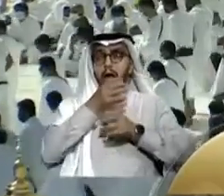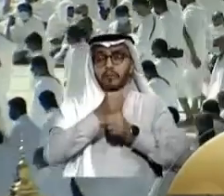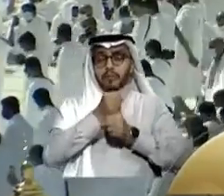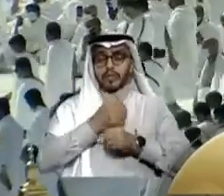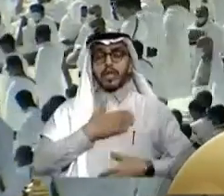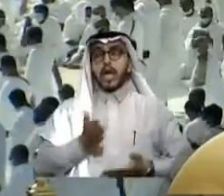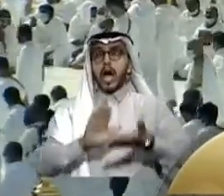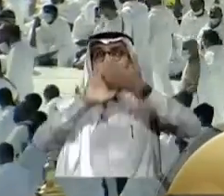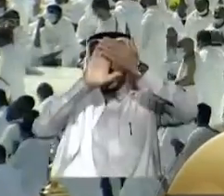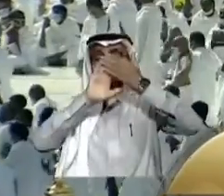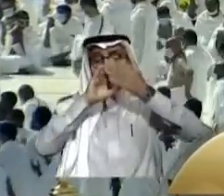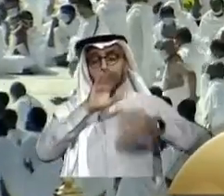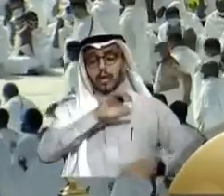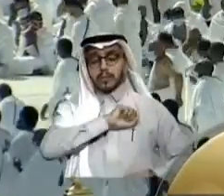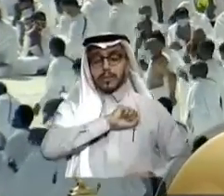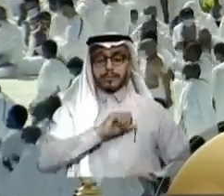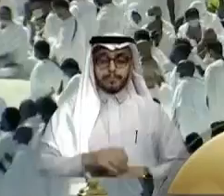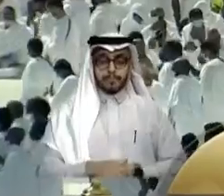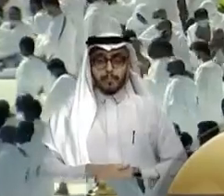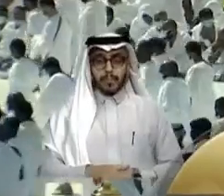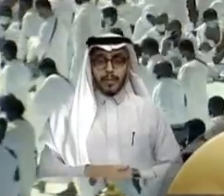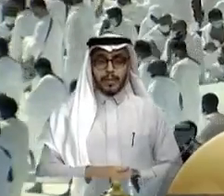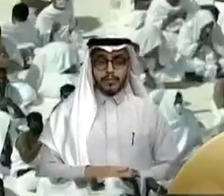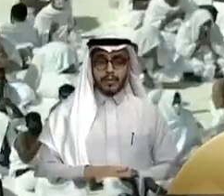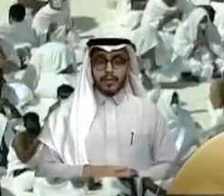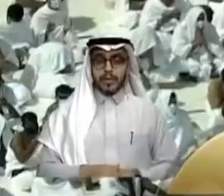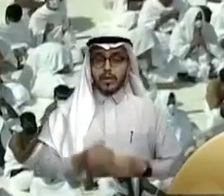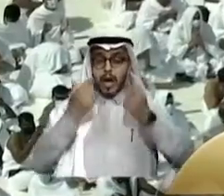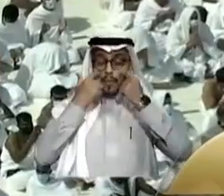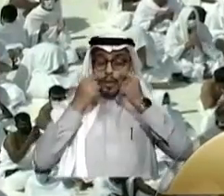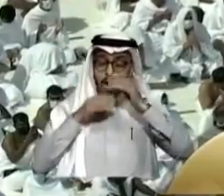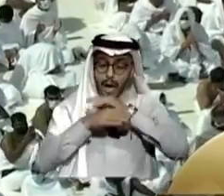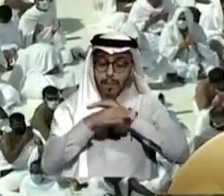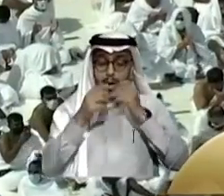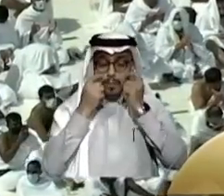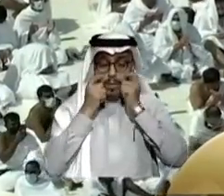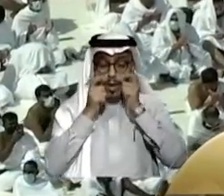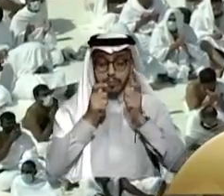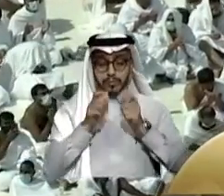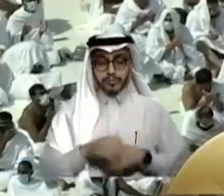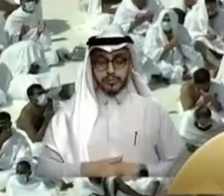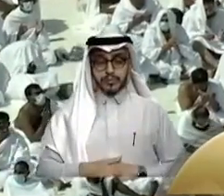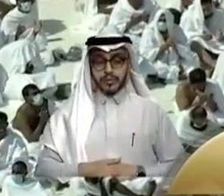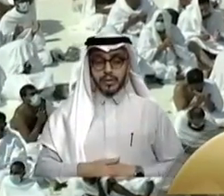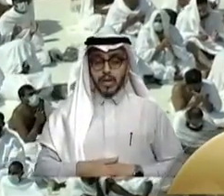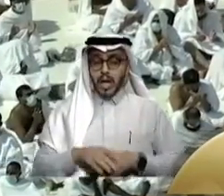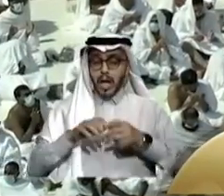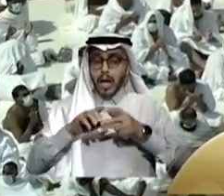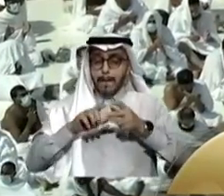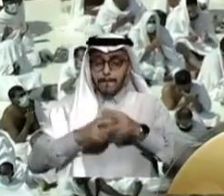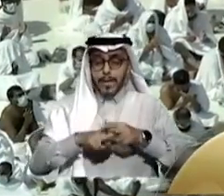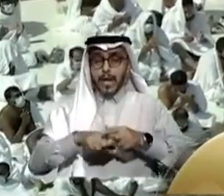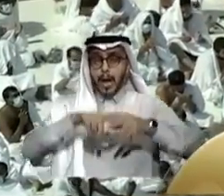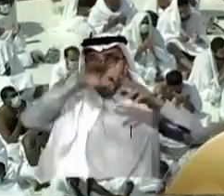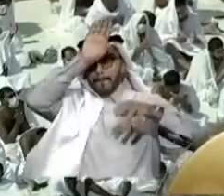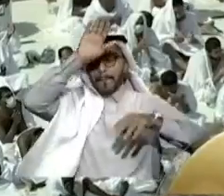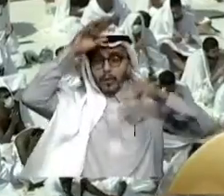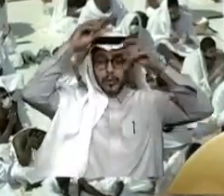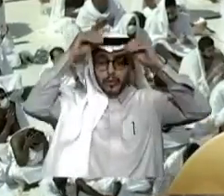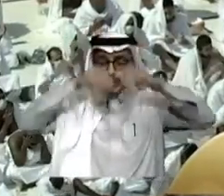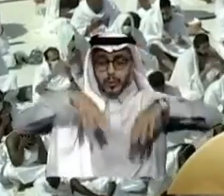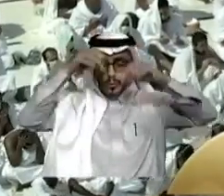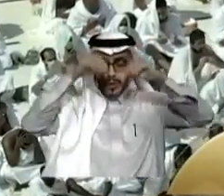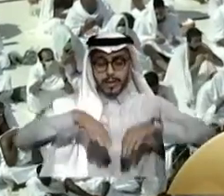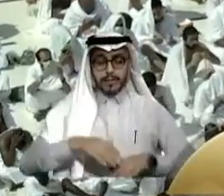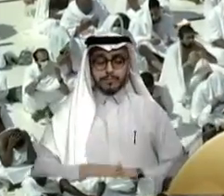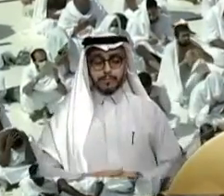المسلمين برحمتك يا أرحم الراحمين. اللهم آمنا في أوطاننا، وأصلح أئمتنا